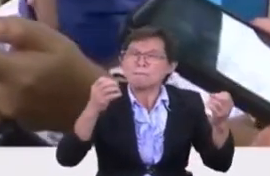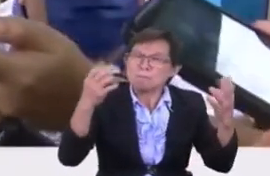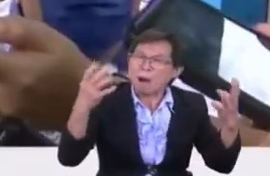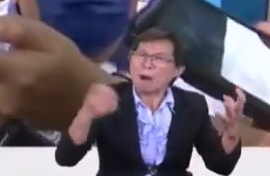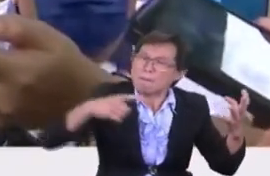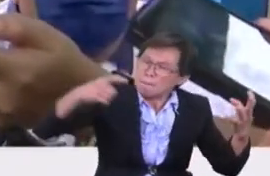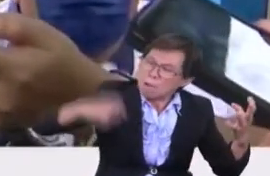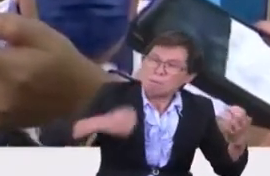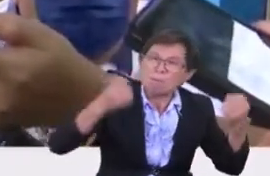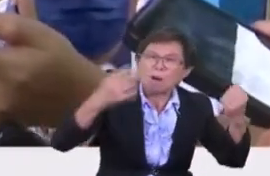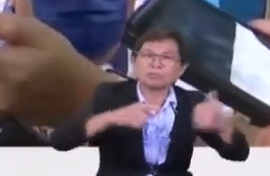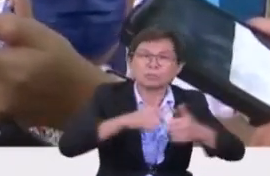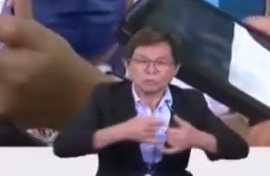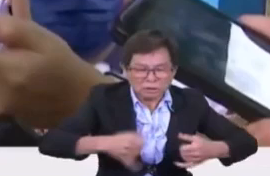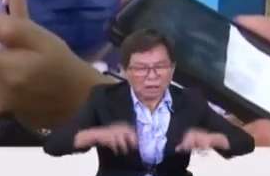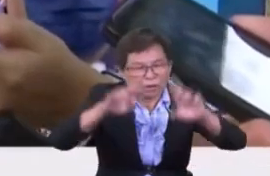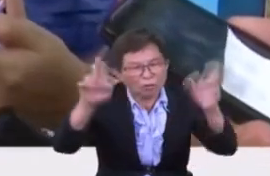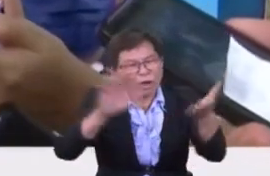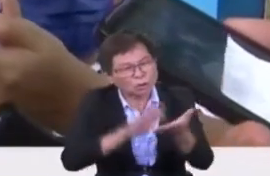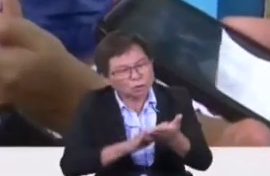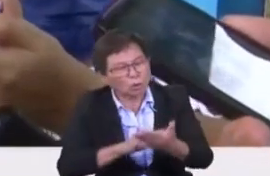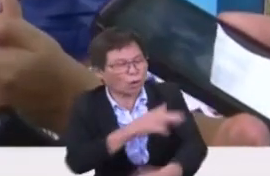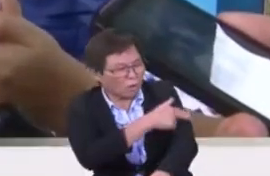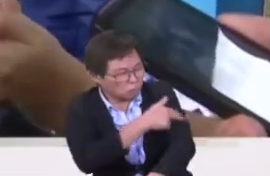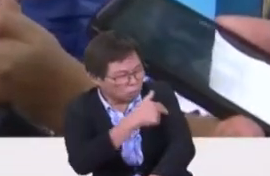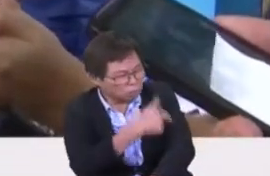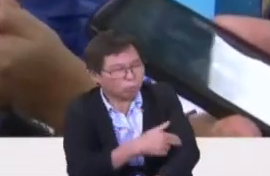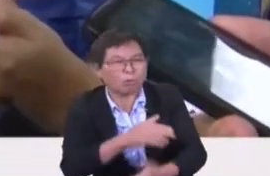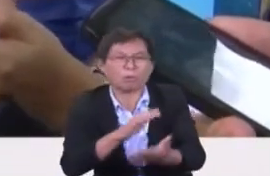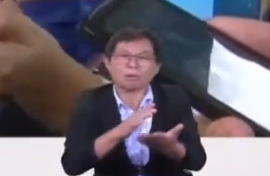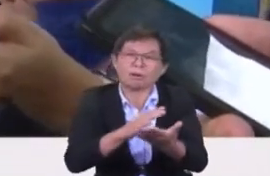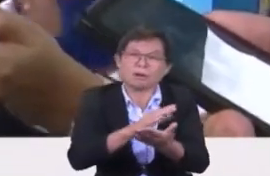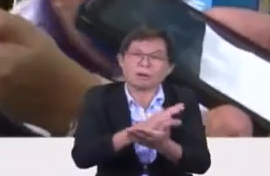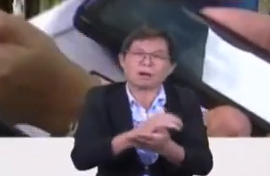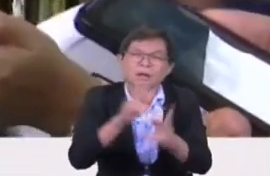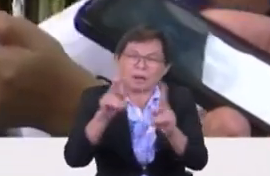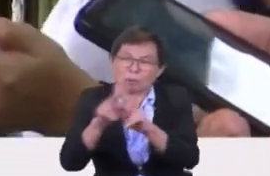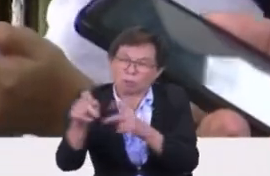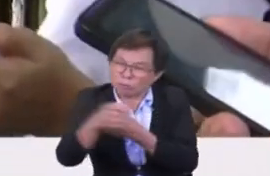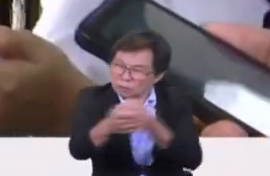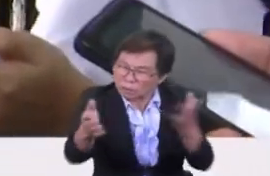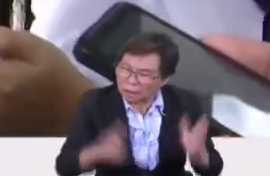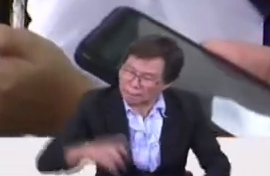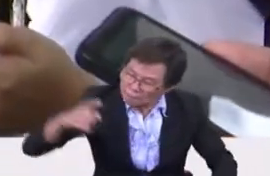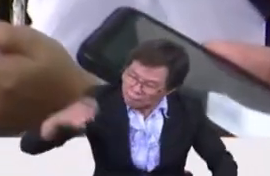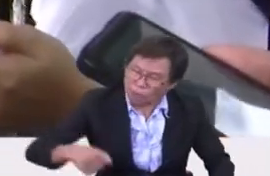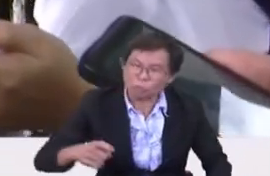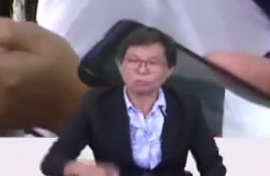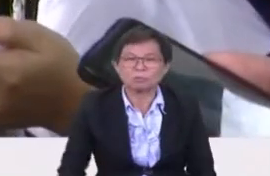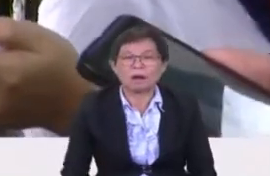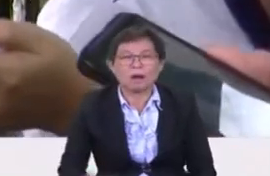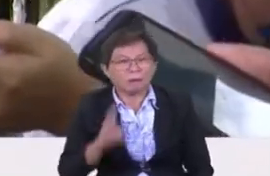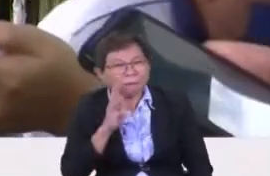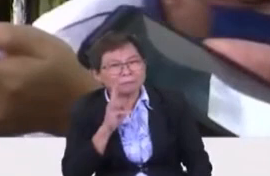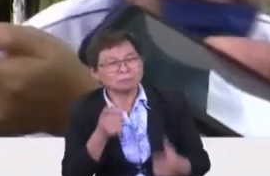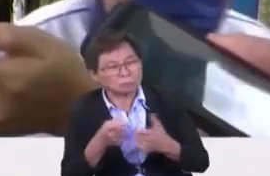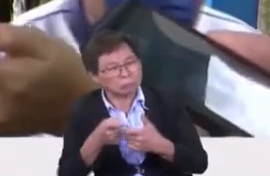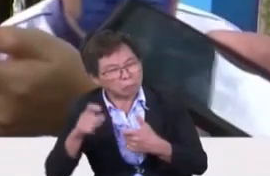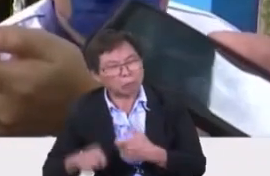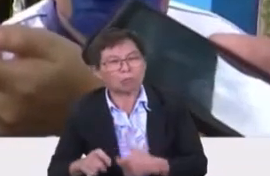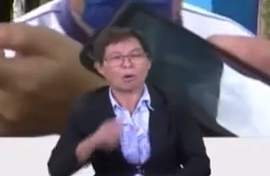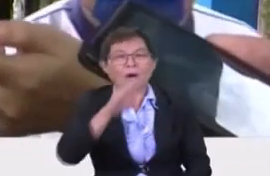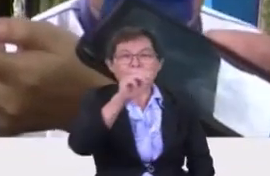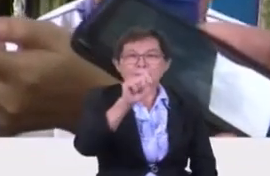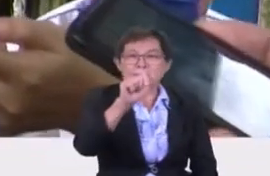infrastruktur yang diperlukan oleh kampung-kampung nelayan bagi kemudahan asas sampai k-mafia